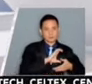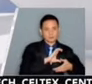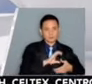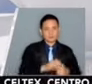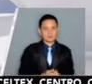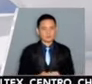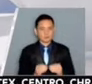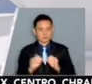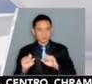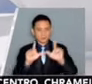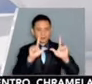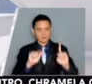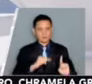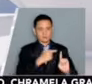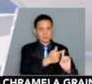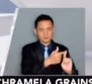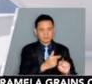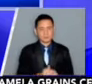Pinlac. Bea!